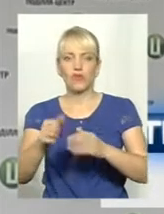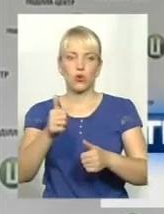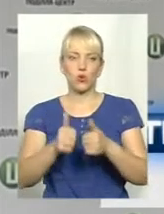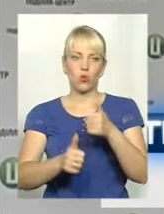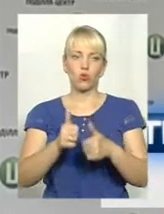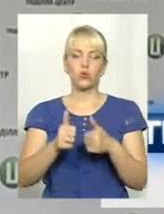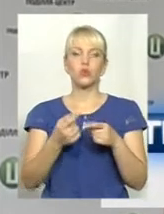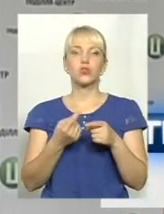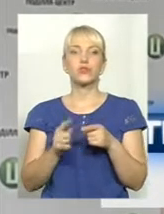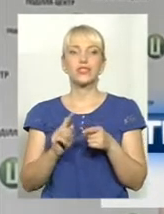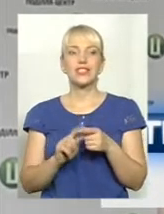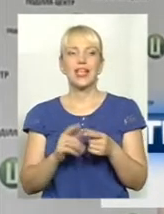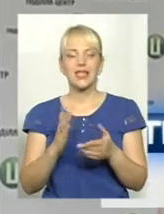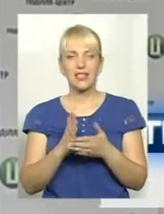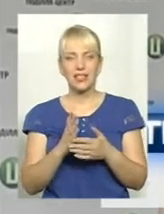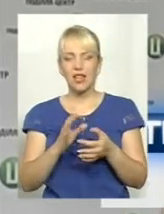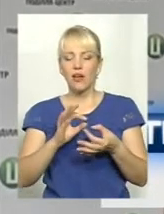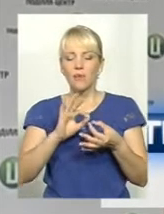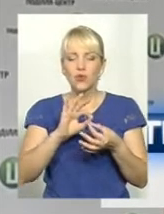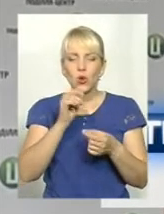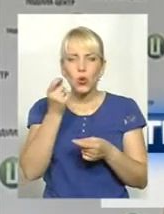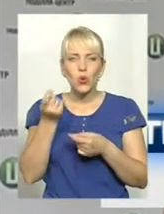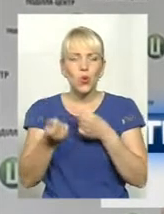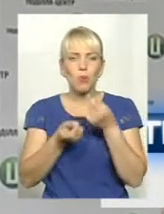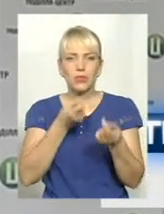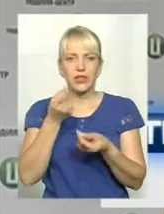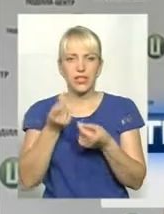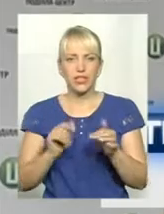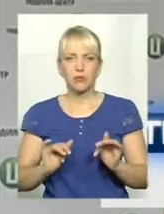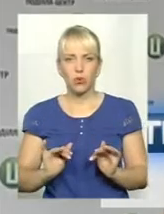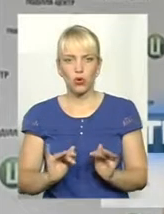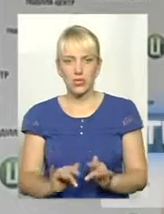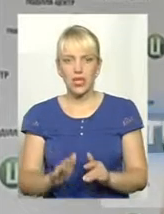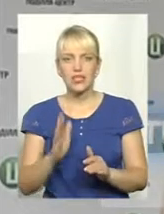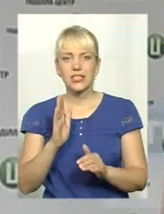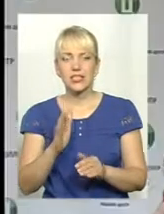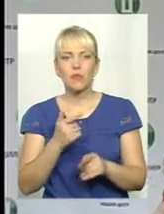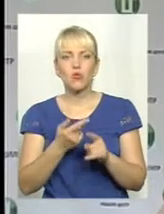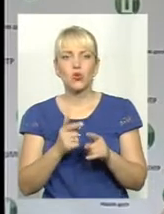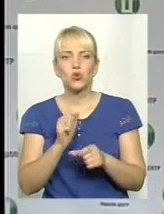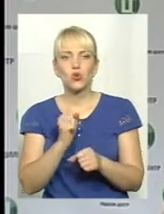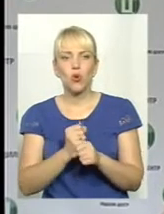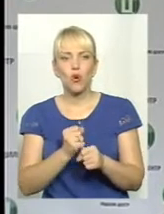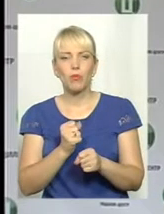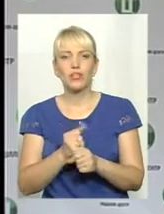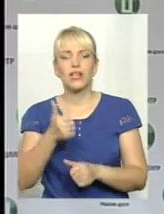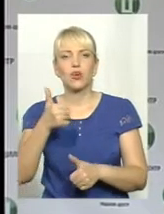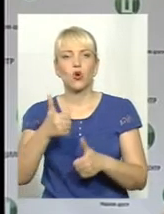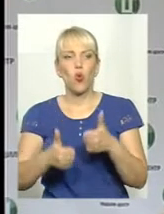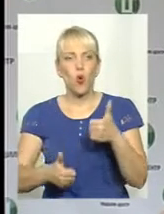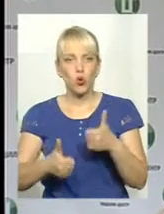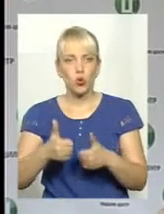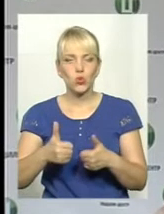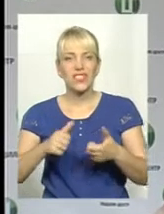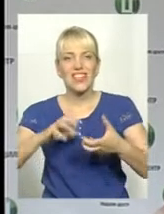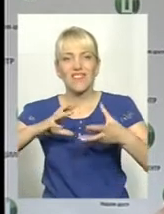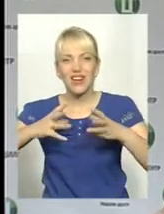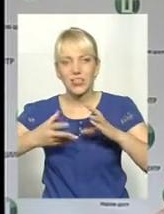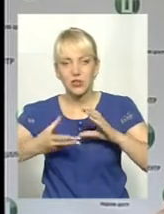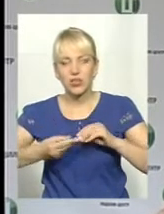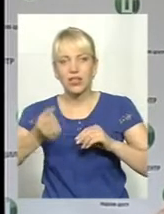стосовно бренду Хмельниччини, то вже в іншому управлінні працюють над розробленням самого логотипу області. Це буде логотип на основі